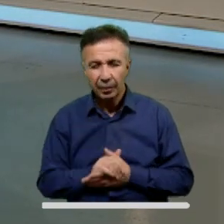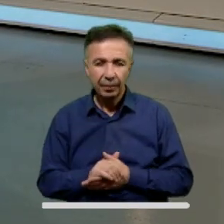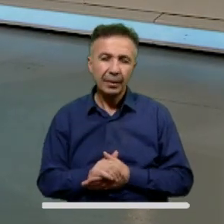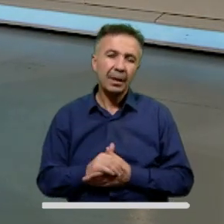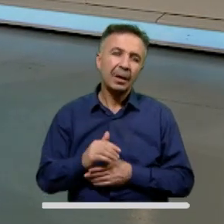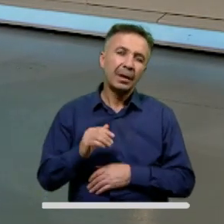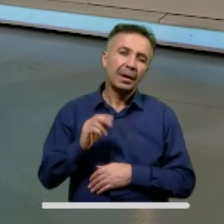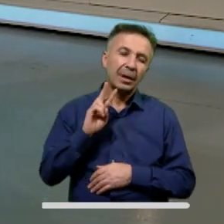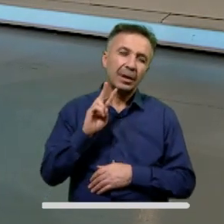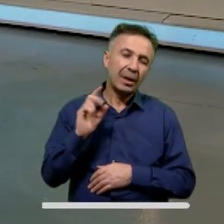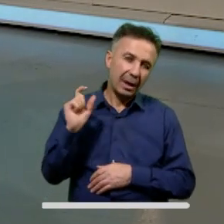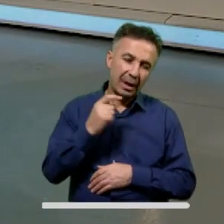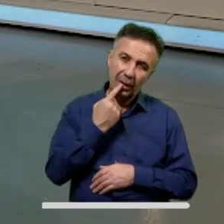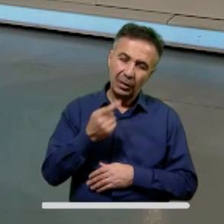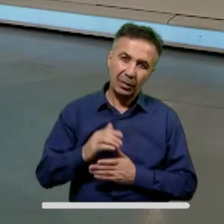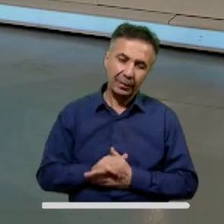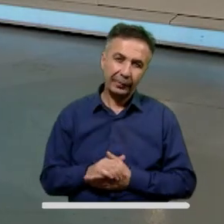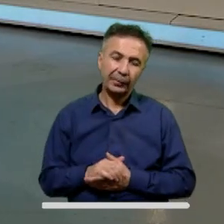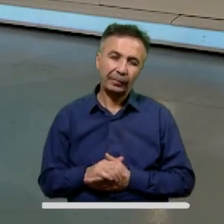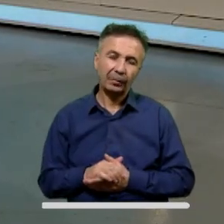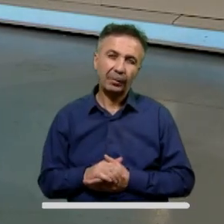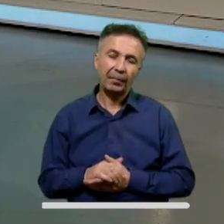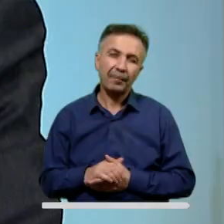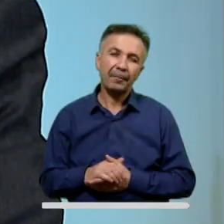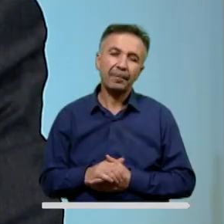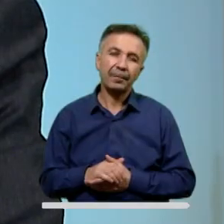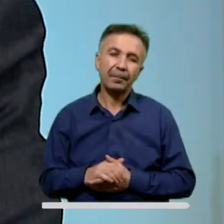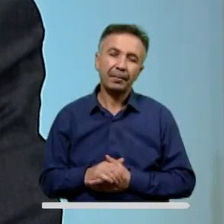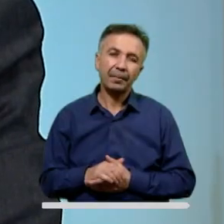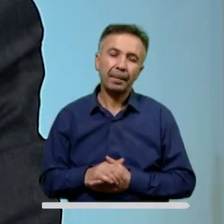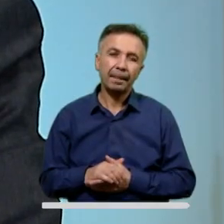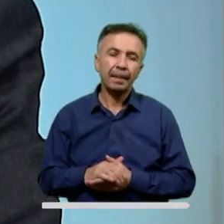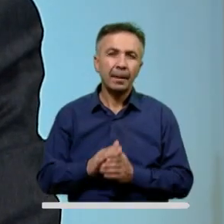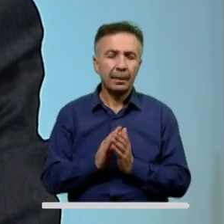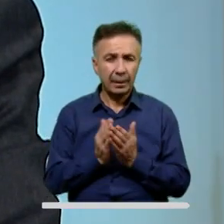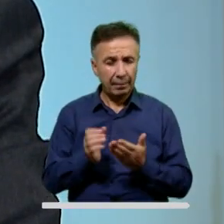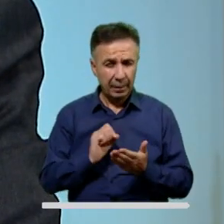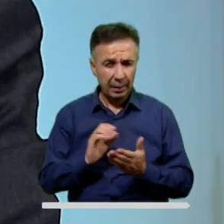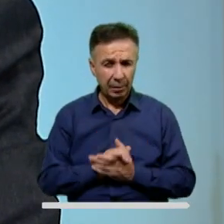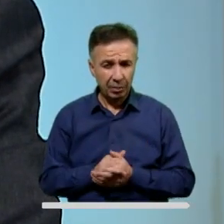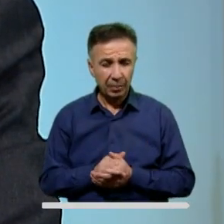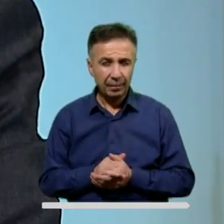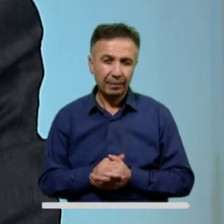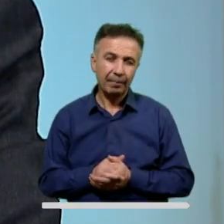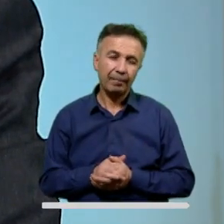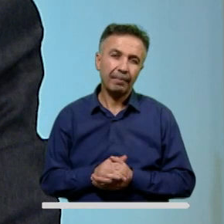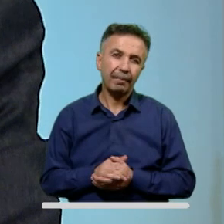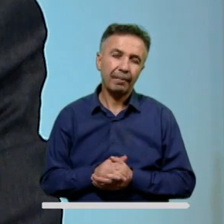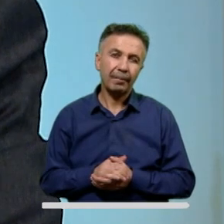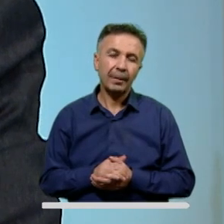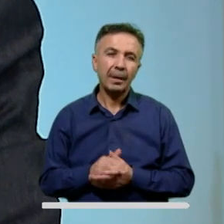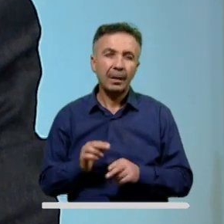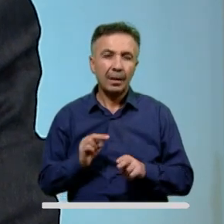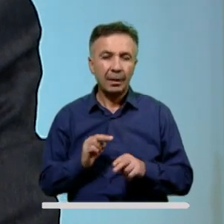kameri ay denmiyor da 61 deniyor bizim kitaplarda değil mi? Kitaplarımız işi sağlam alıyor. Kameri